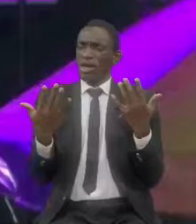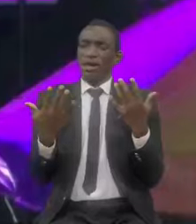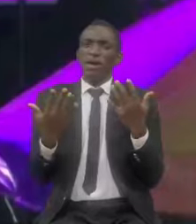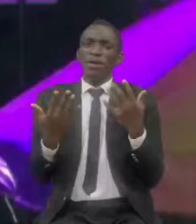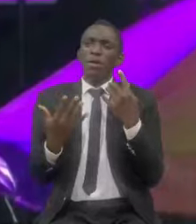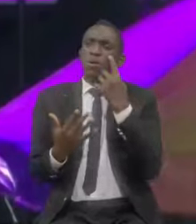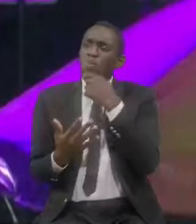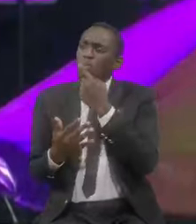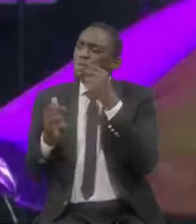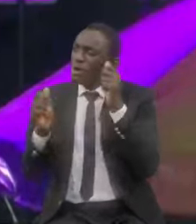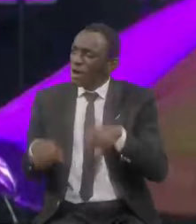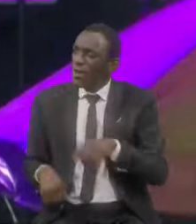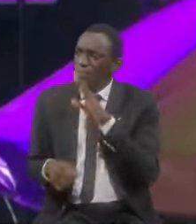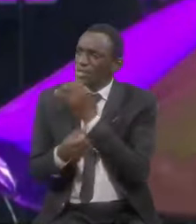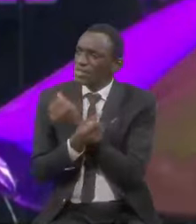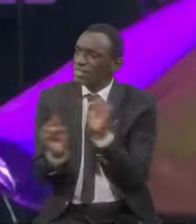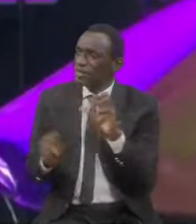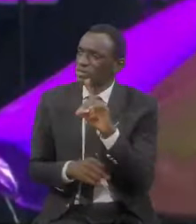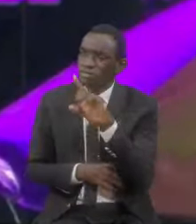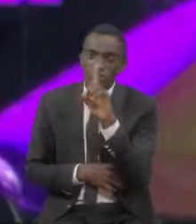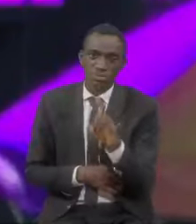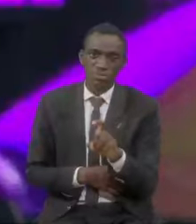et qui peut être sauvé?